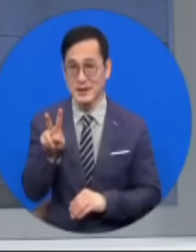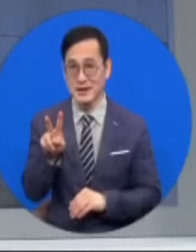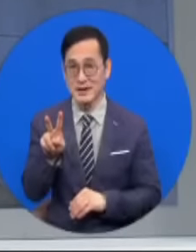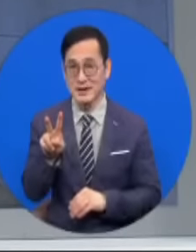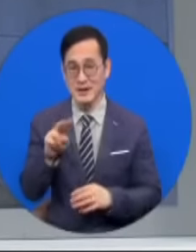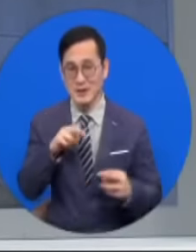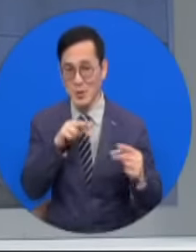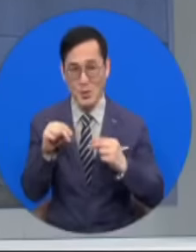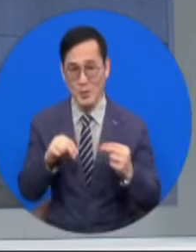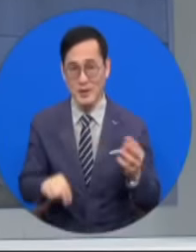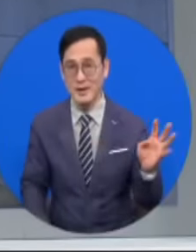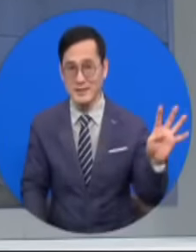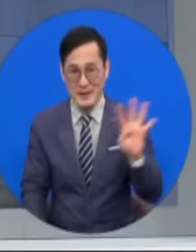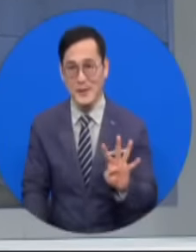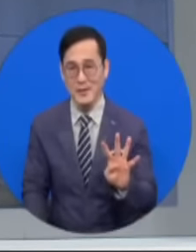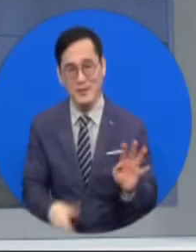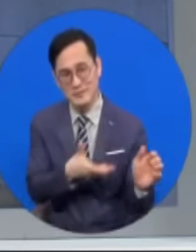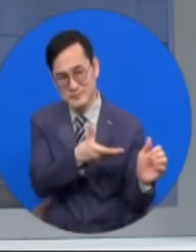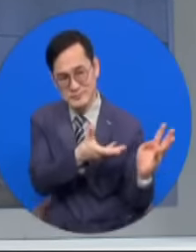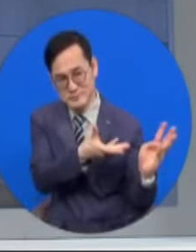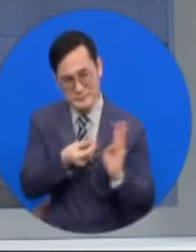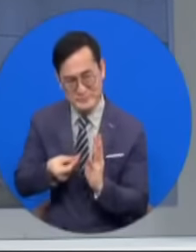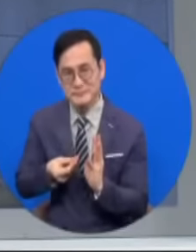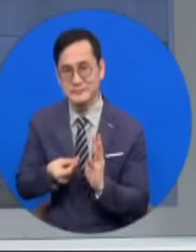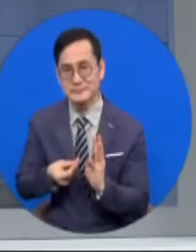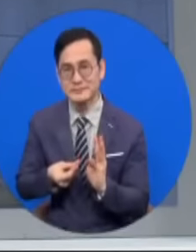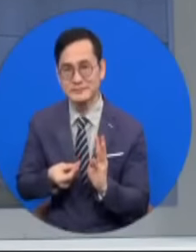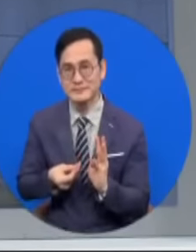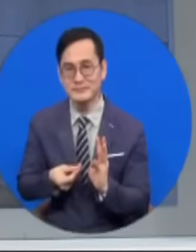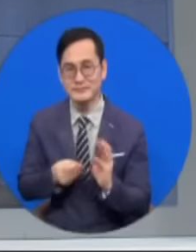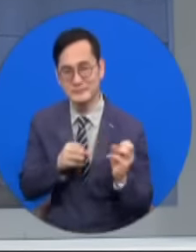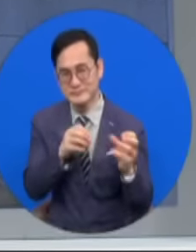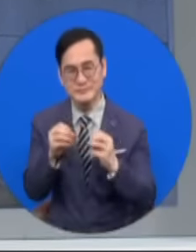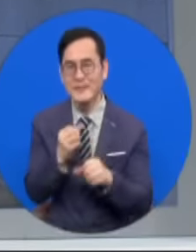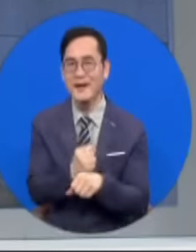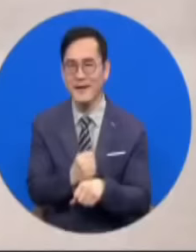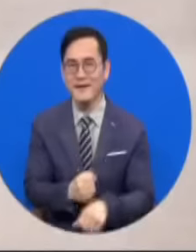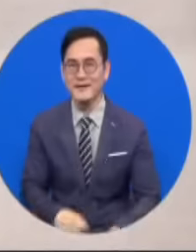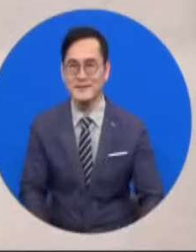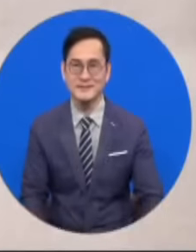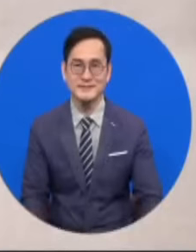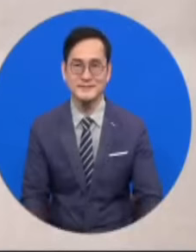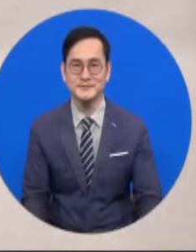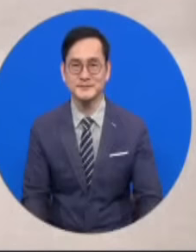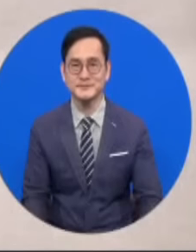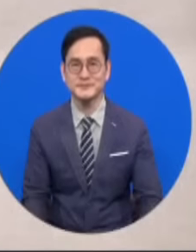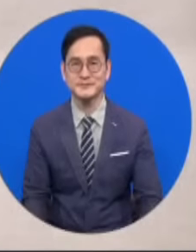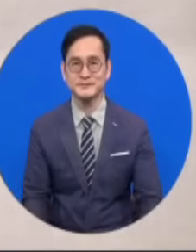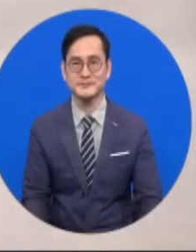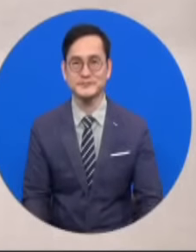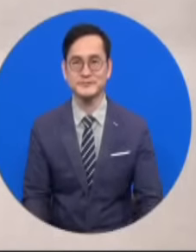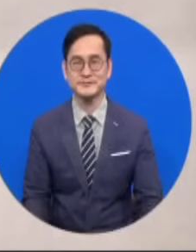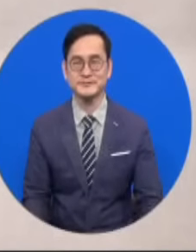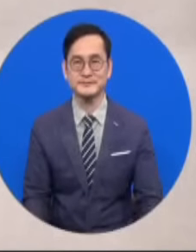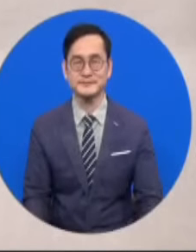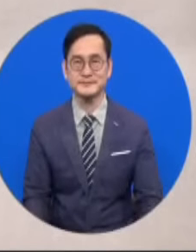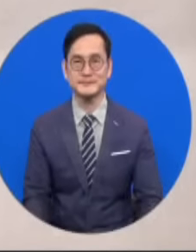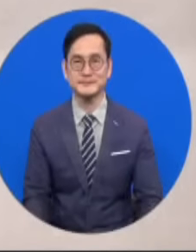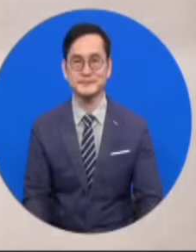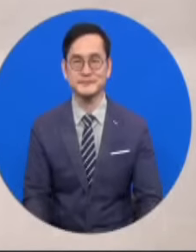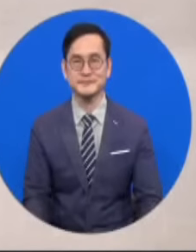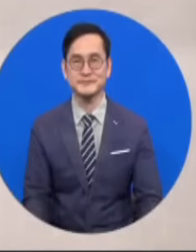A 주저합니다 아 요건 잠깐 광고였고 아마 많은 시청자들이 보실 것 같은데요 그래서 저는